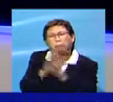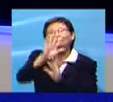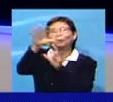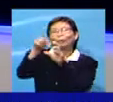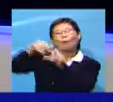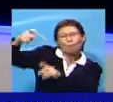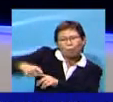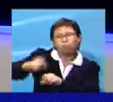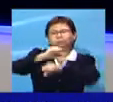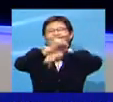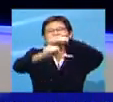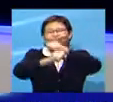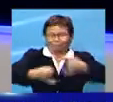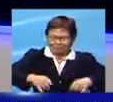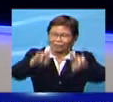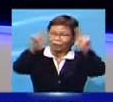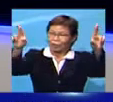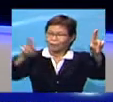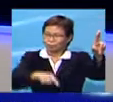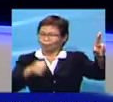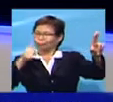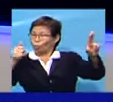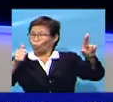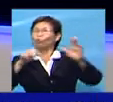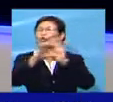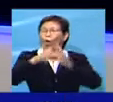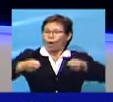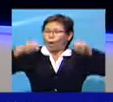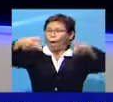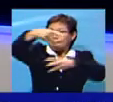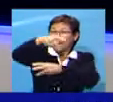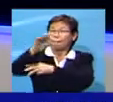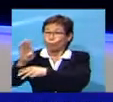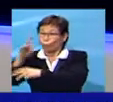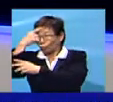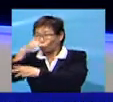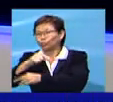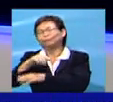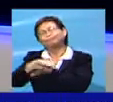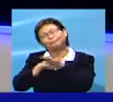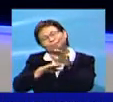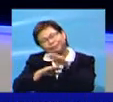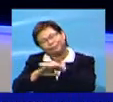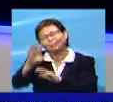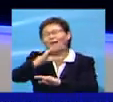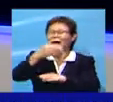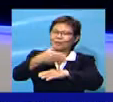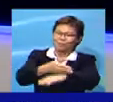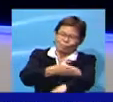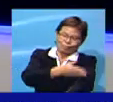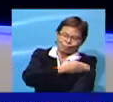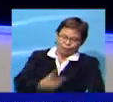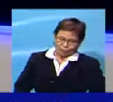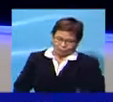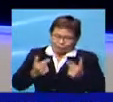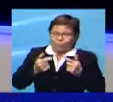termasuk keperluan infrastruktur jalan raya yang baik seperti lebuh raya Pan Borneo untuk keselesaan dan kemajuan taraf hidup